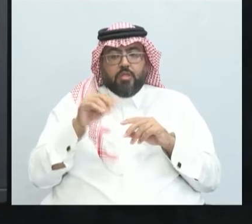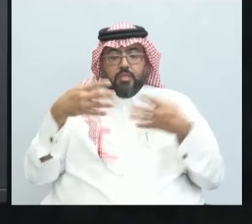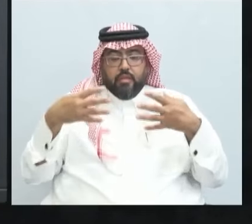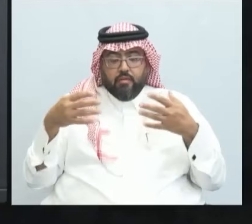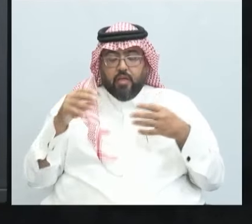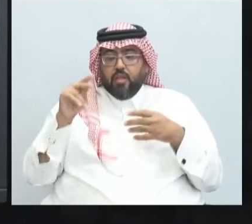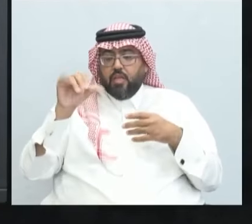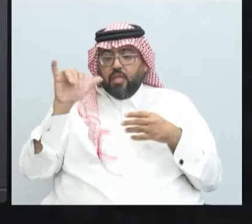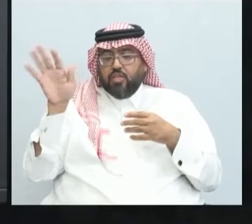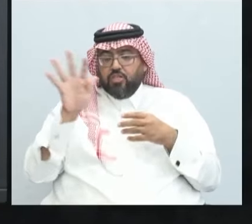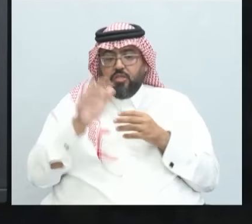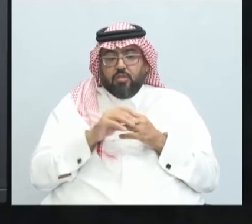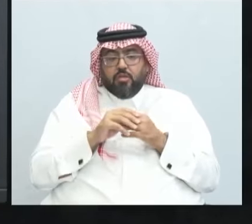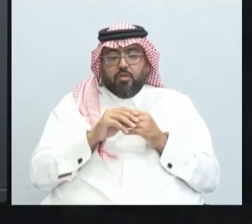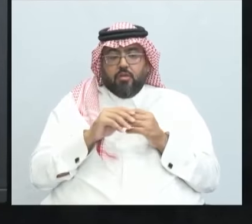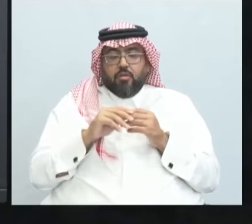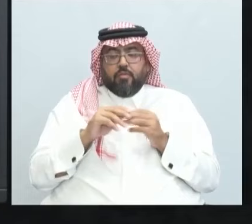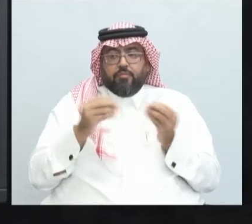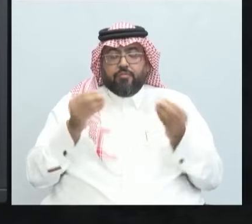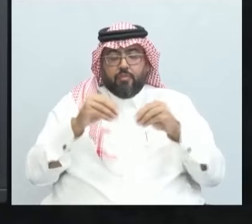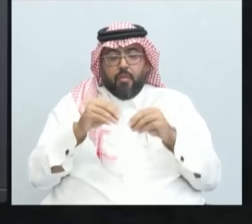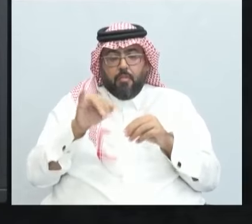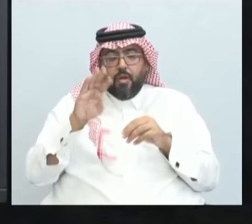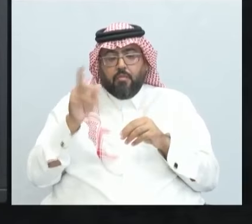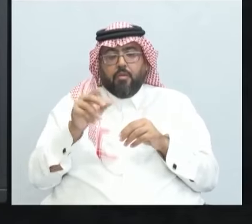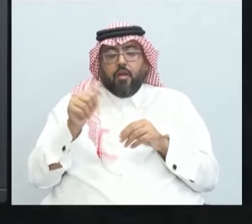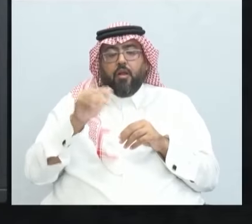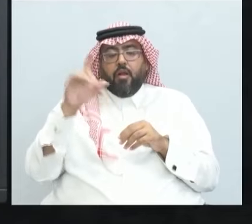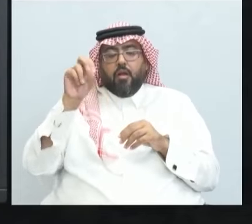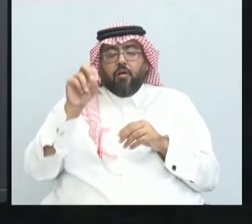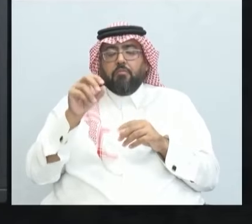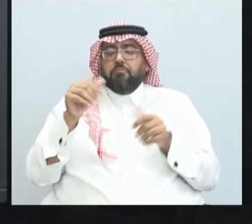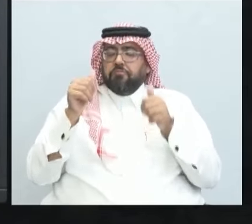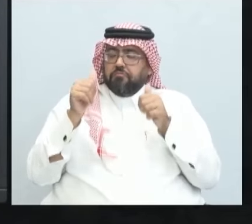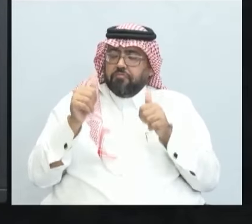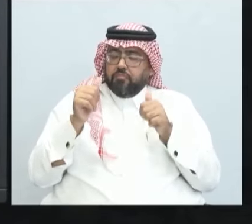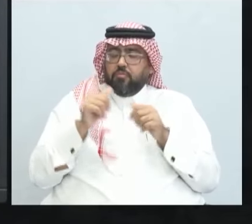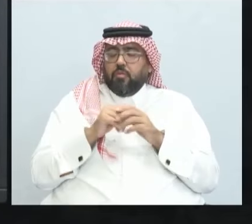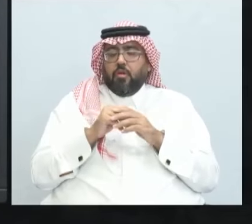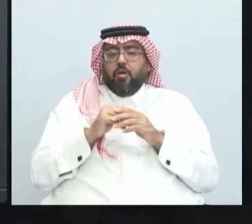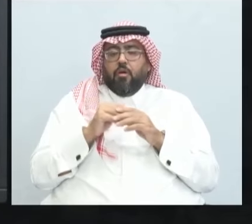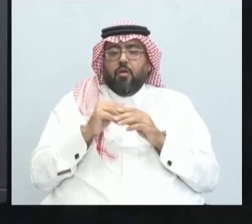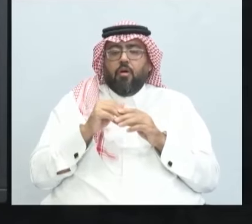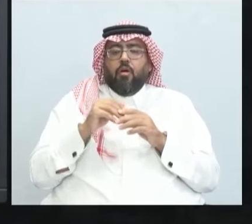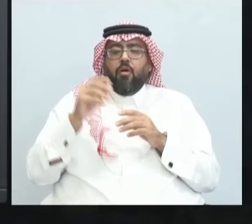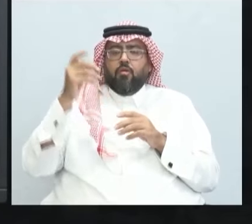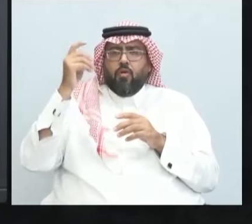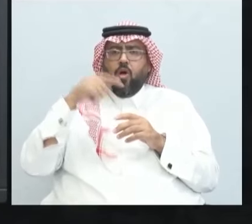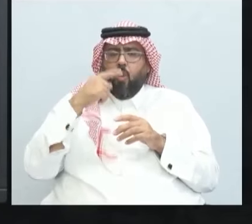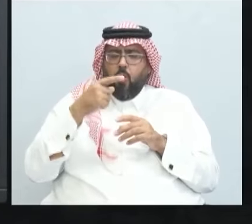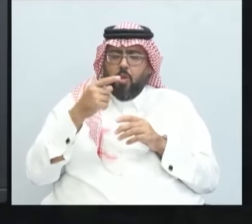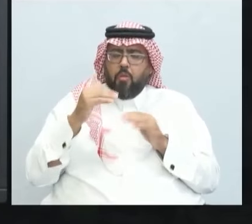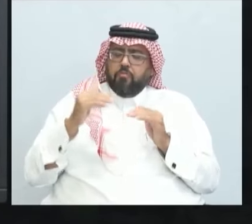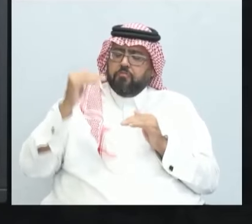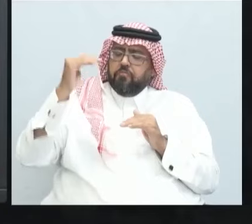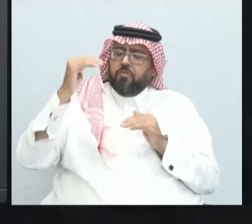النبي صلى الله عليه وسلم لما قال في الحديث انما بعثت ليتمم مكارم الاخلاق يعني عندهم اخلاق حسنه وفيهم ايضا اصحاب قول راجح